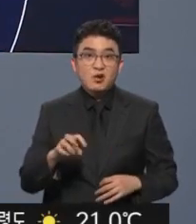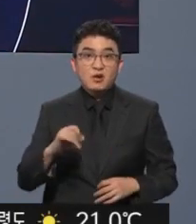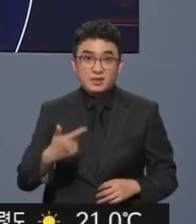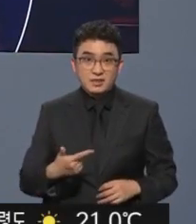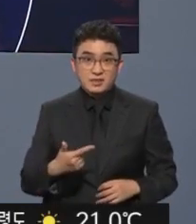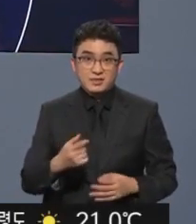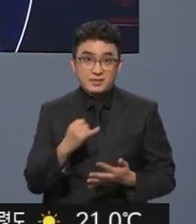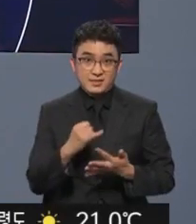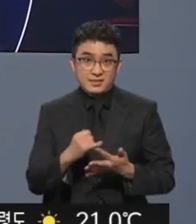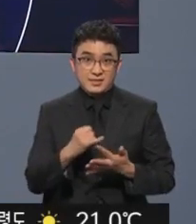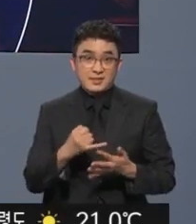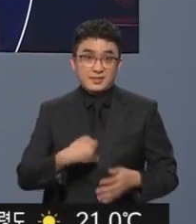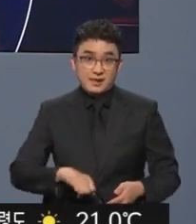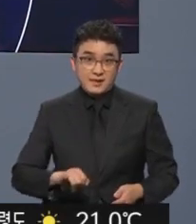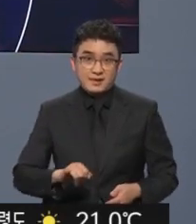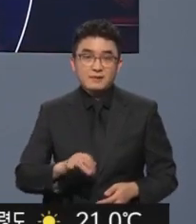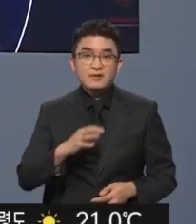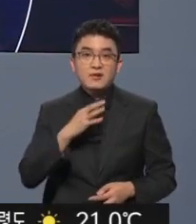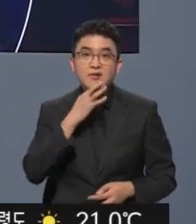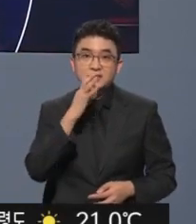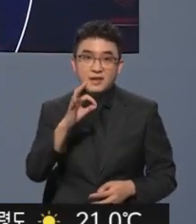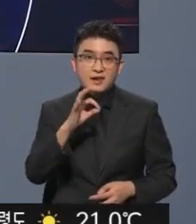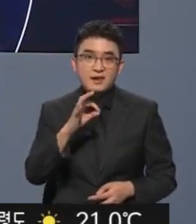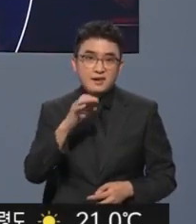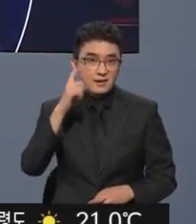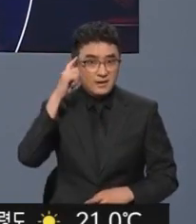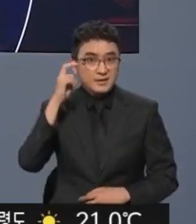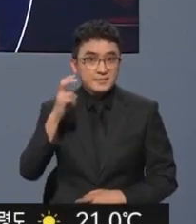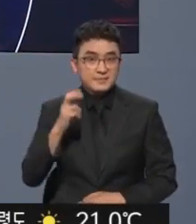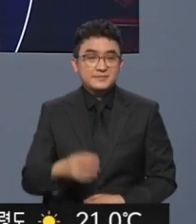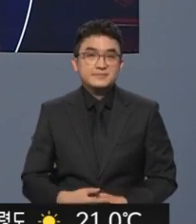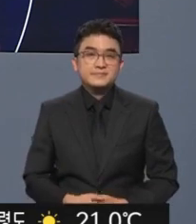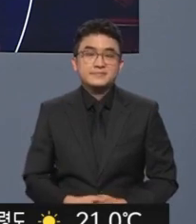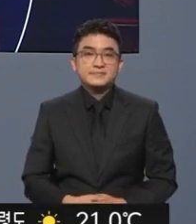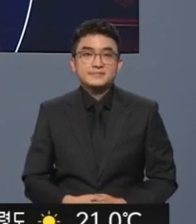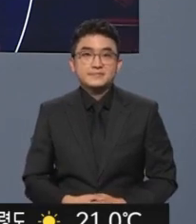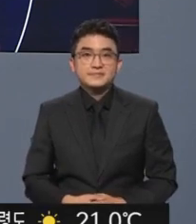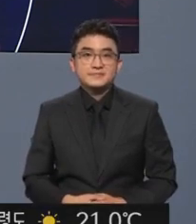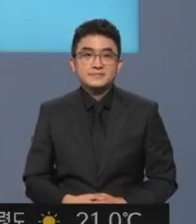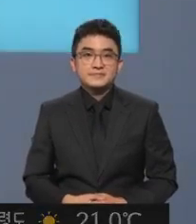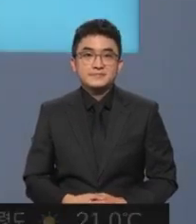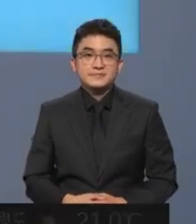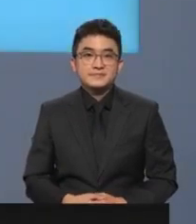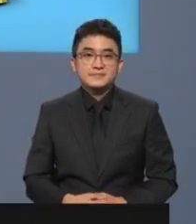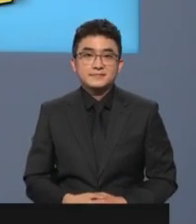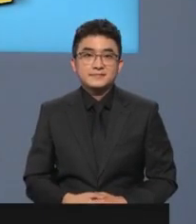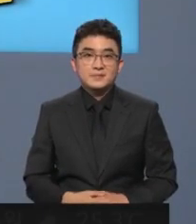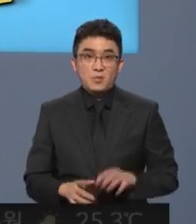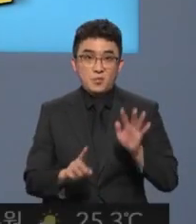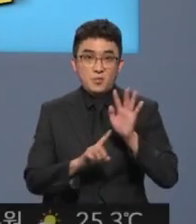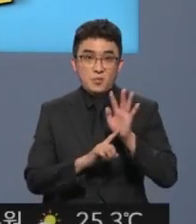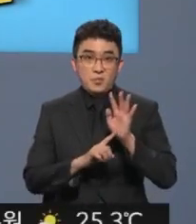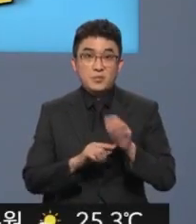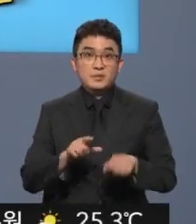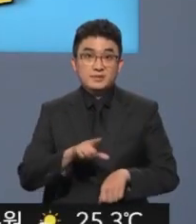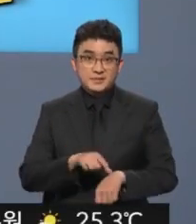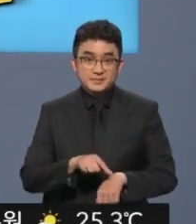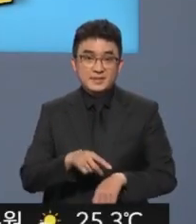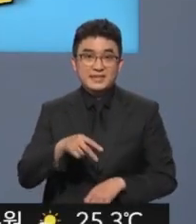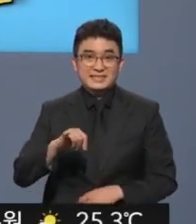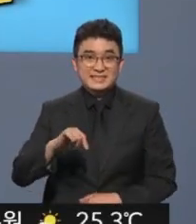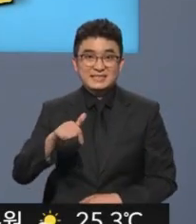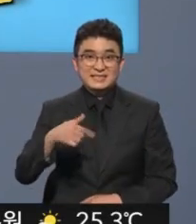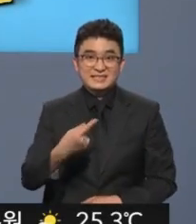딸 김주애는 올해 약 10살로 추정된다고 합니다 자 오늘도 돌아온 홍보타임 강지영의